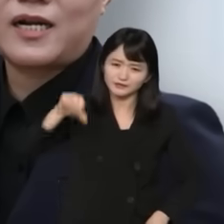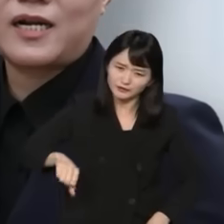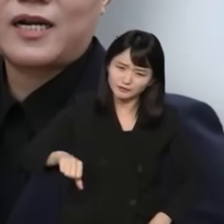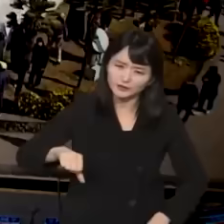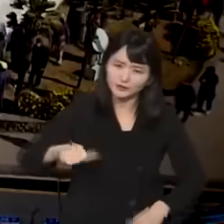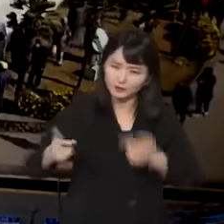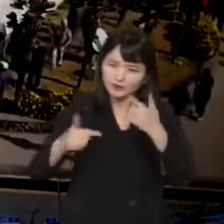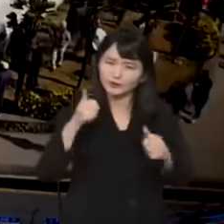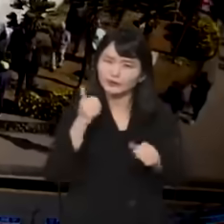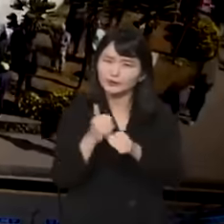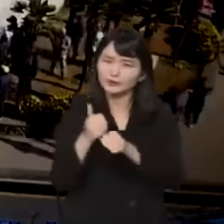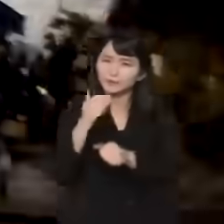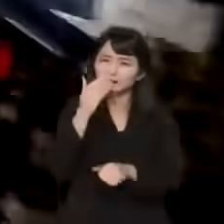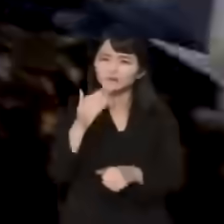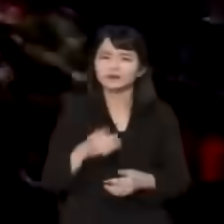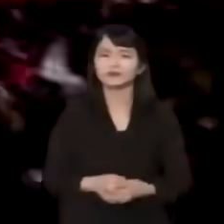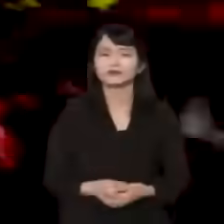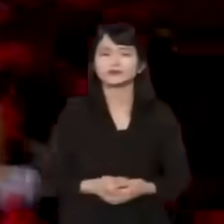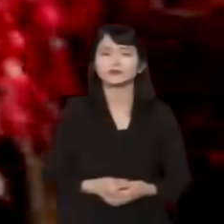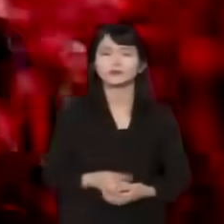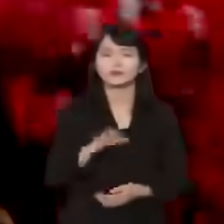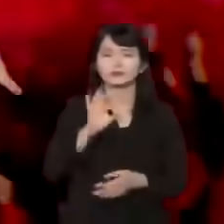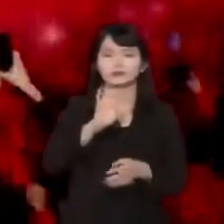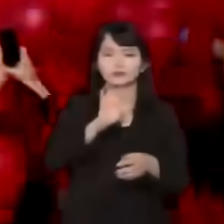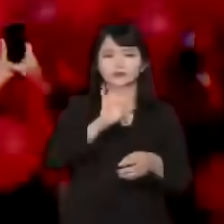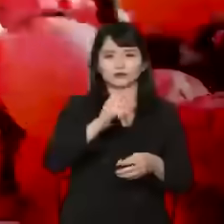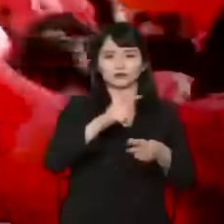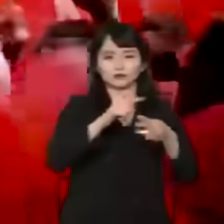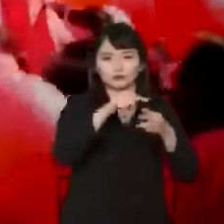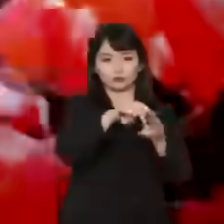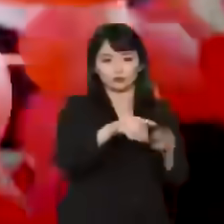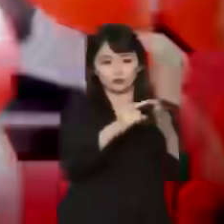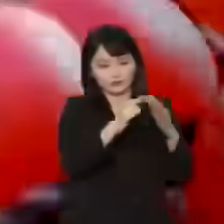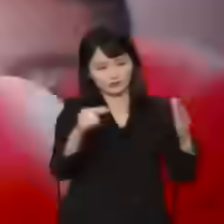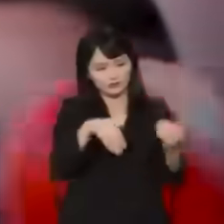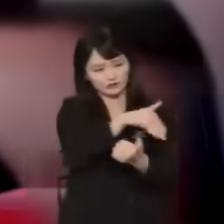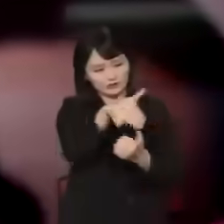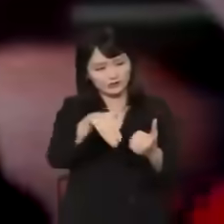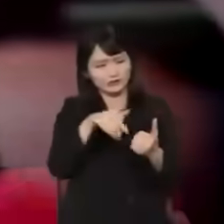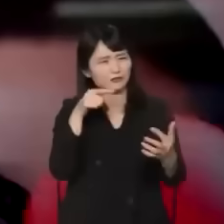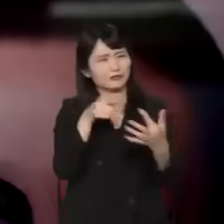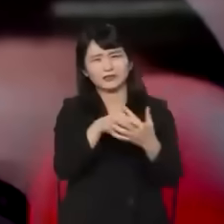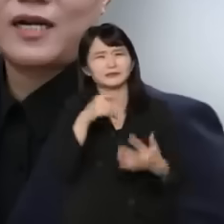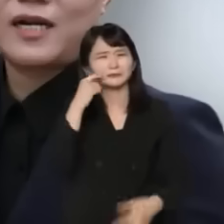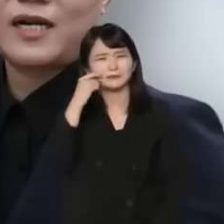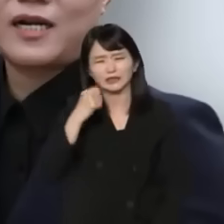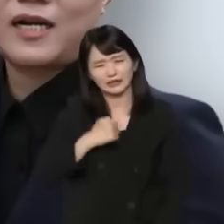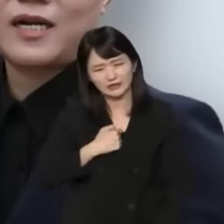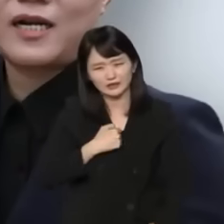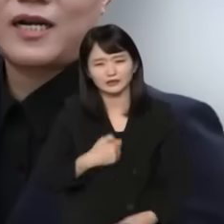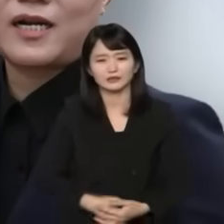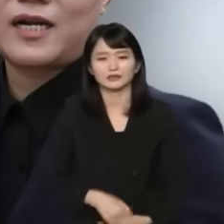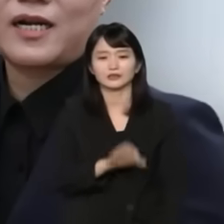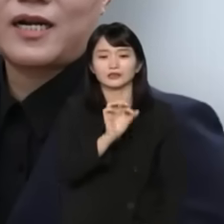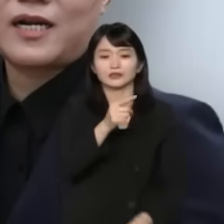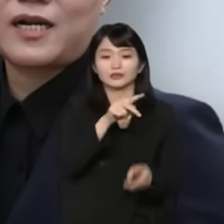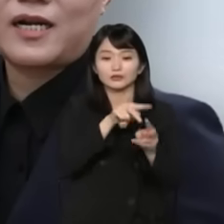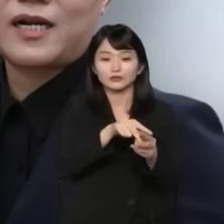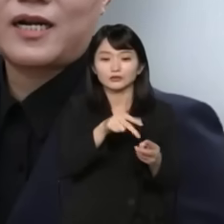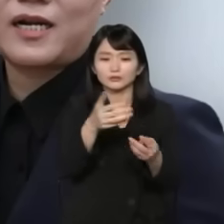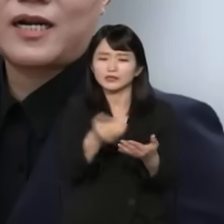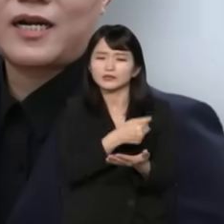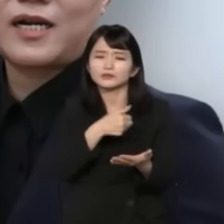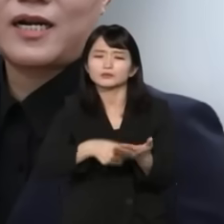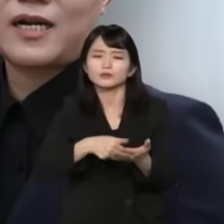이기는데, 그죠? 그러면서 윤 후보 캠프가 판세를 못 읽는다고도 말합니다. 안철수가 얻는 그 표만 계산하고